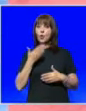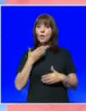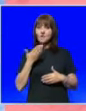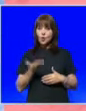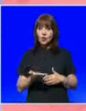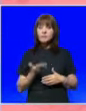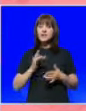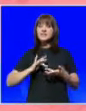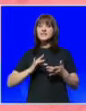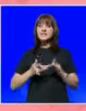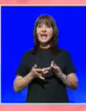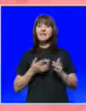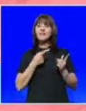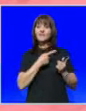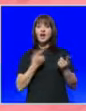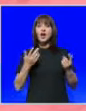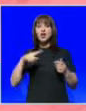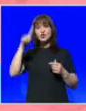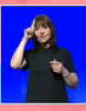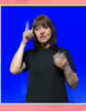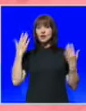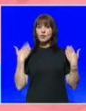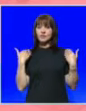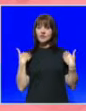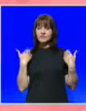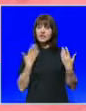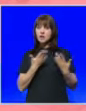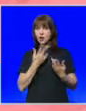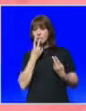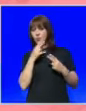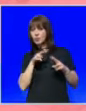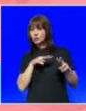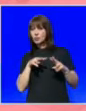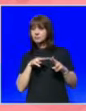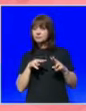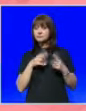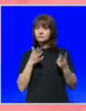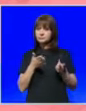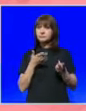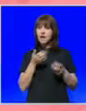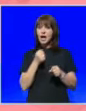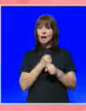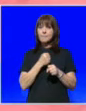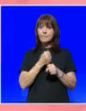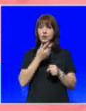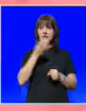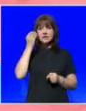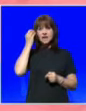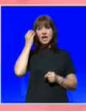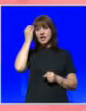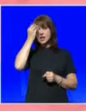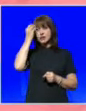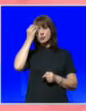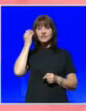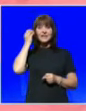Института Insight към Софийския университет, които се занимават на много високо ниво с разработване на изкуствен интелект в България. И всъщност това, което